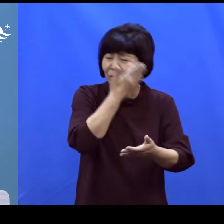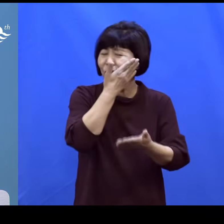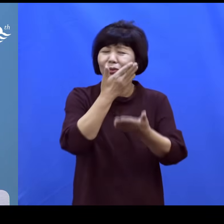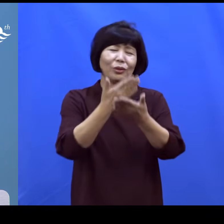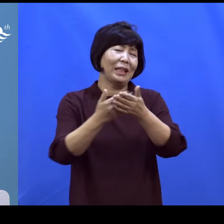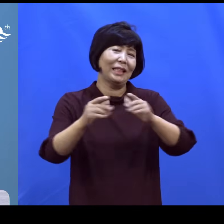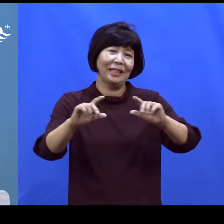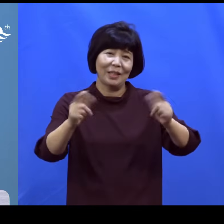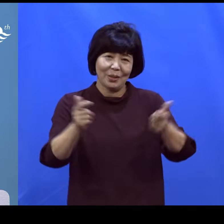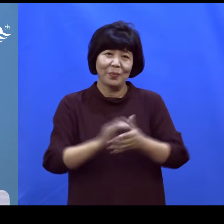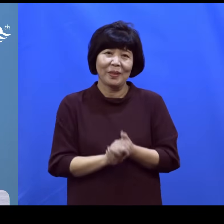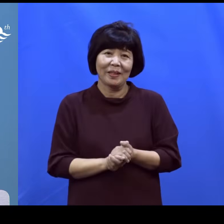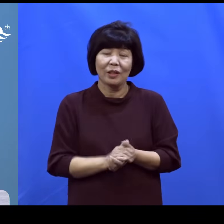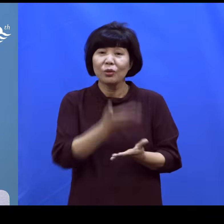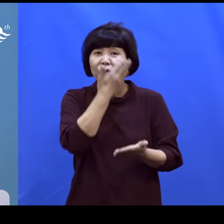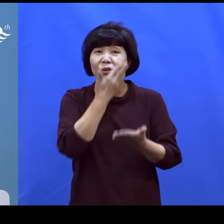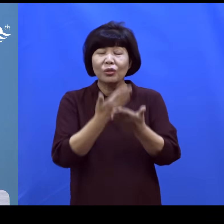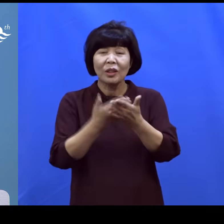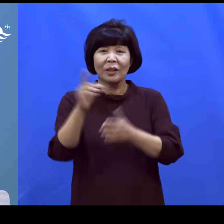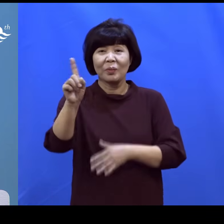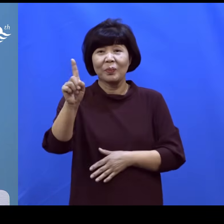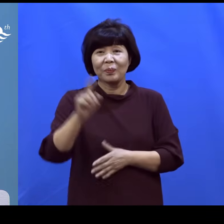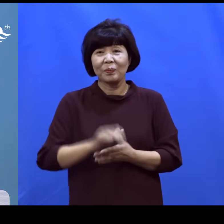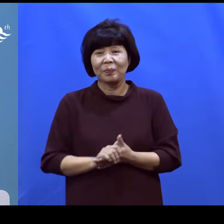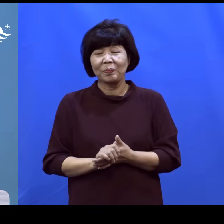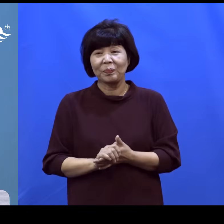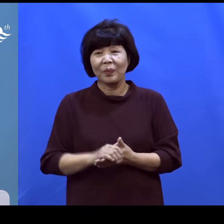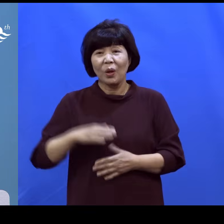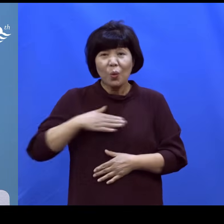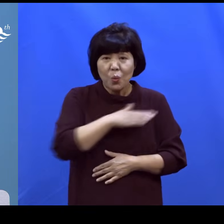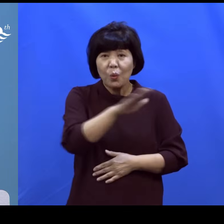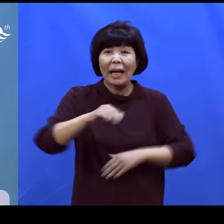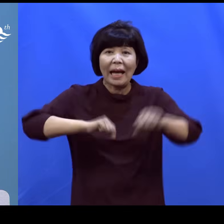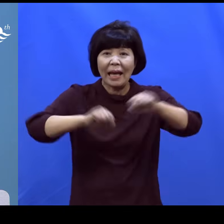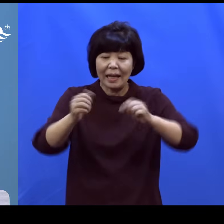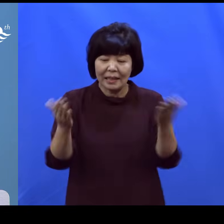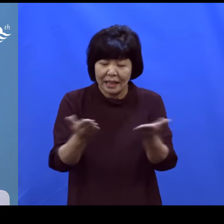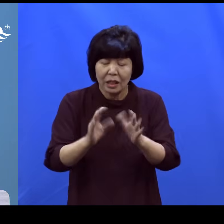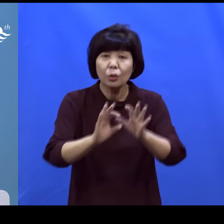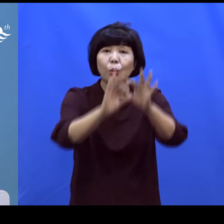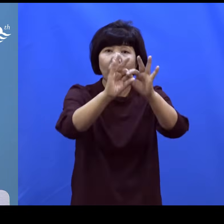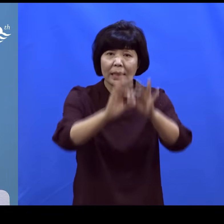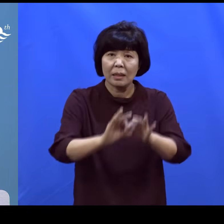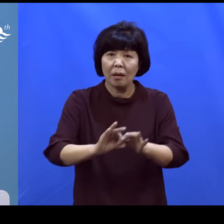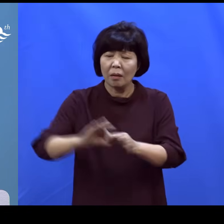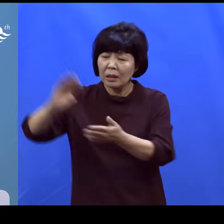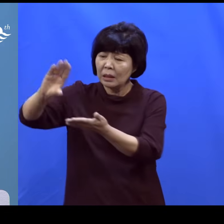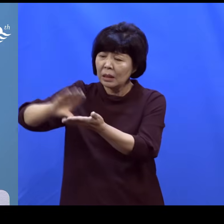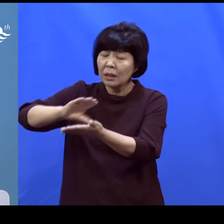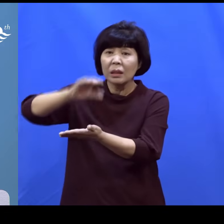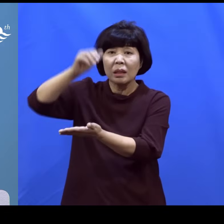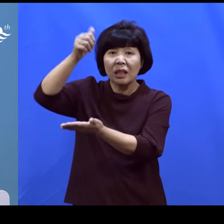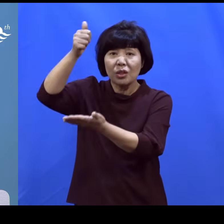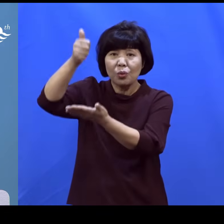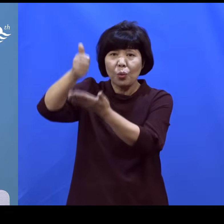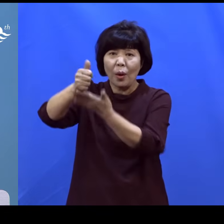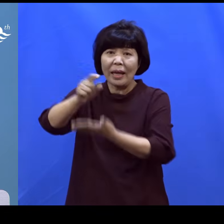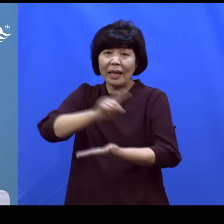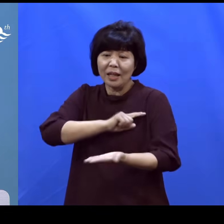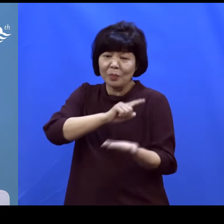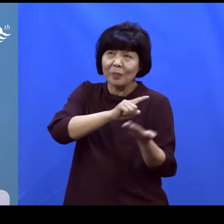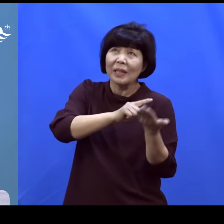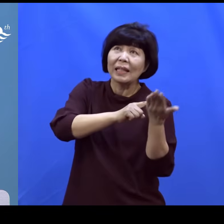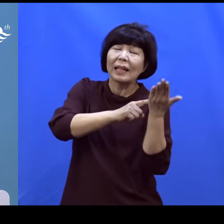여러분, 우리에게 중요한 것은 우리가 하고 있는 그 일을 통하여 그리스도가 얼마나 그리스도의 이름이